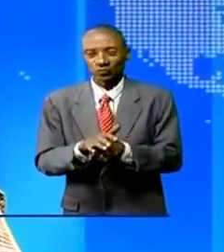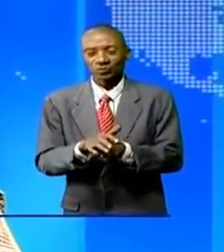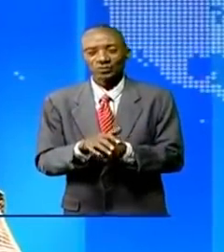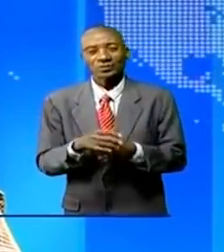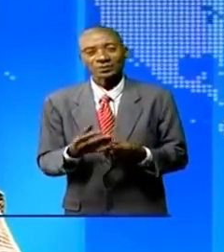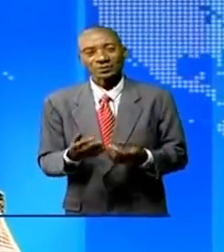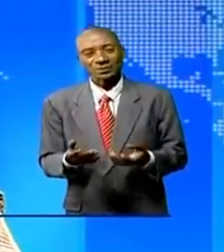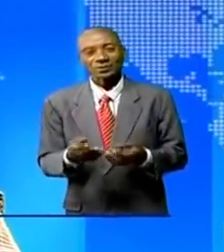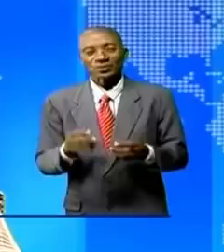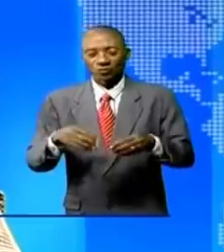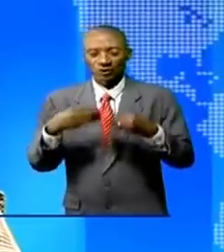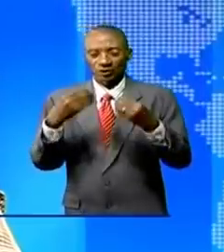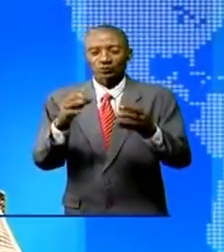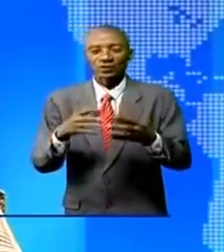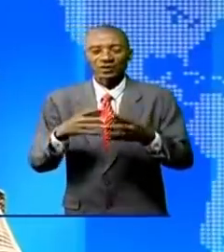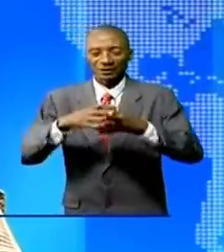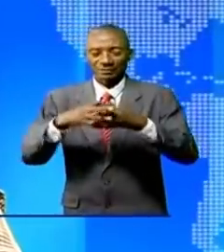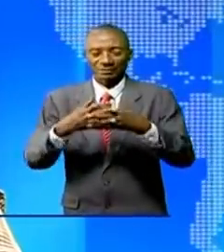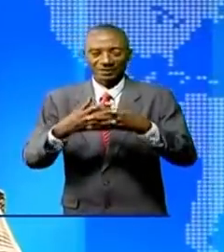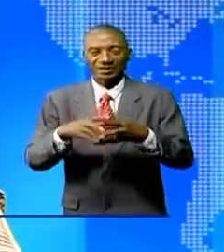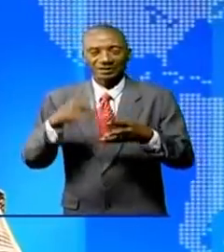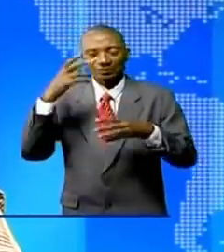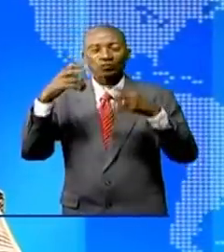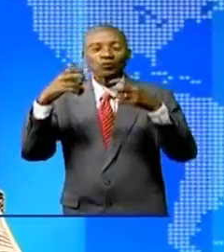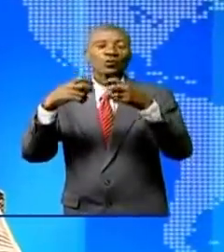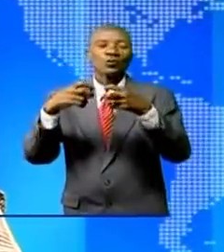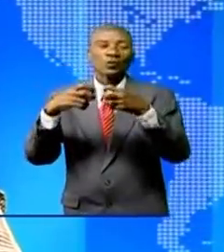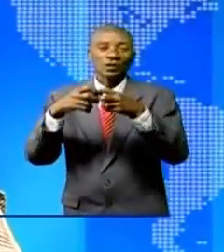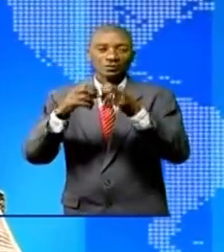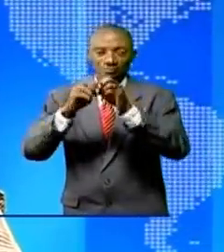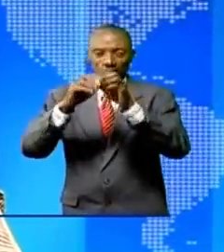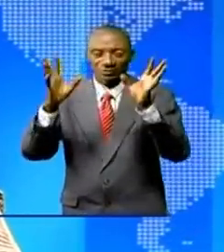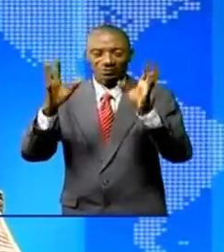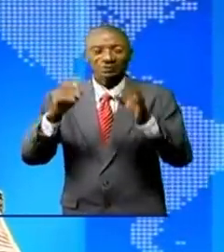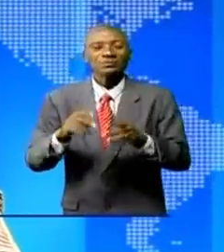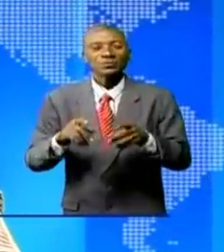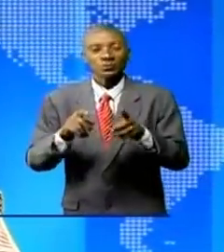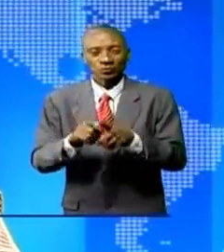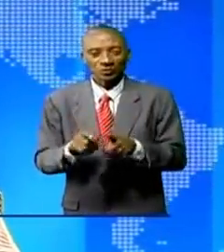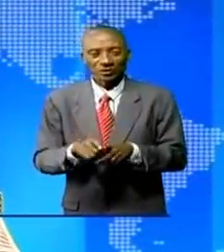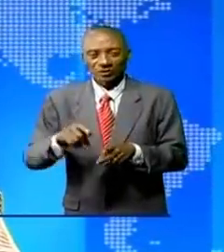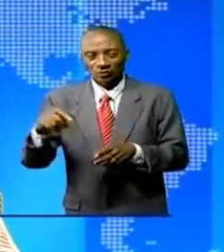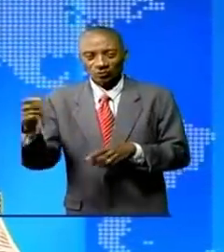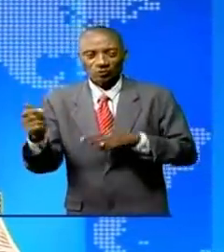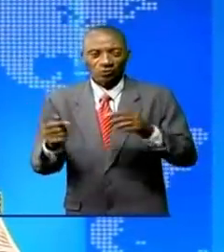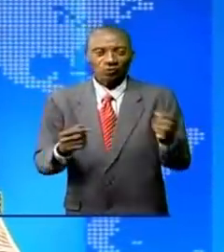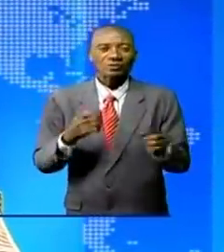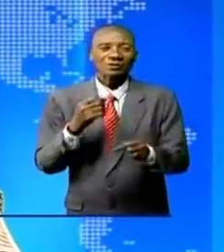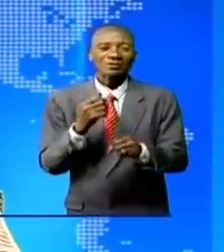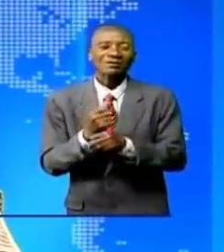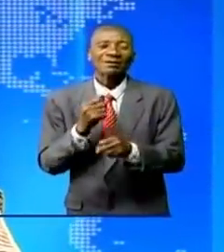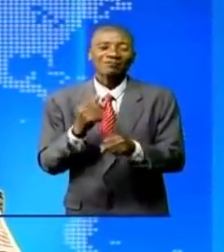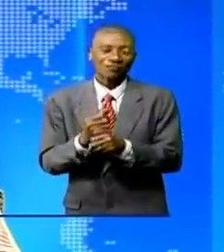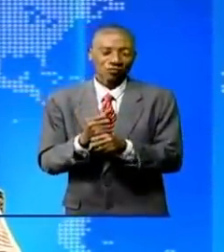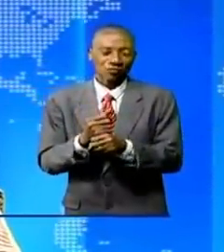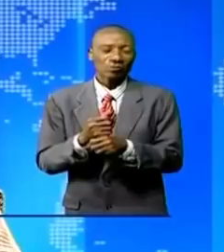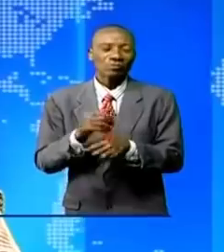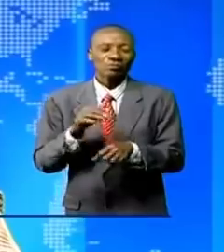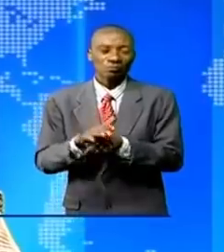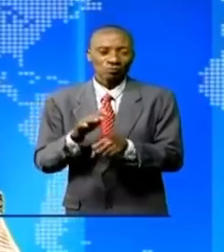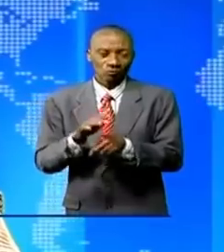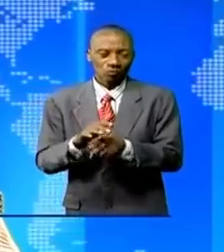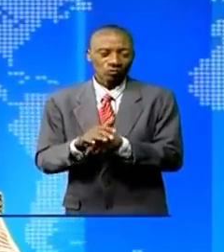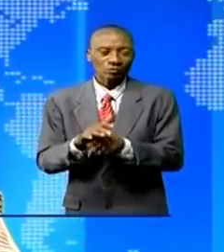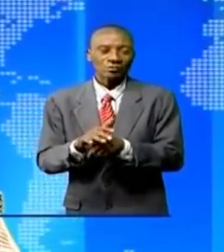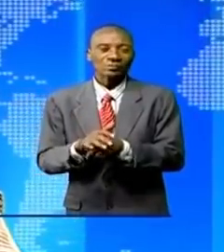de 250 kVA et à la remise des matériels médicaux sanitaires aux formations médicales de l'État. Une